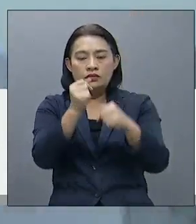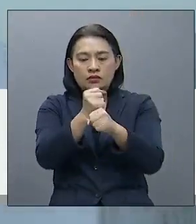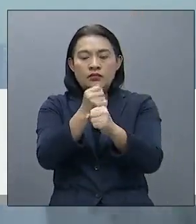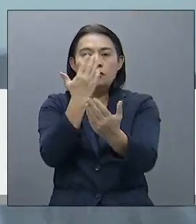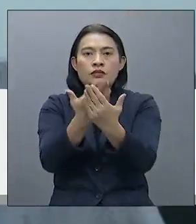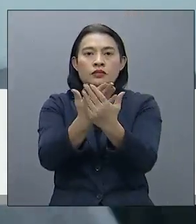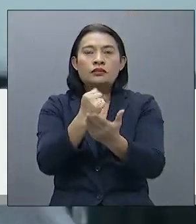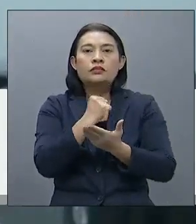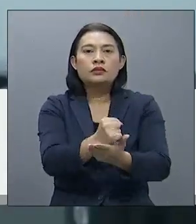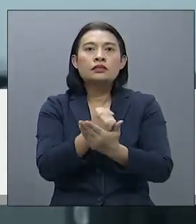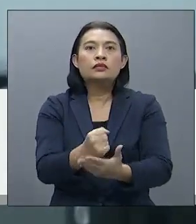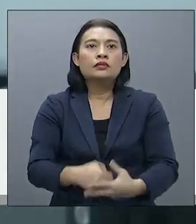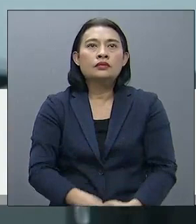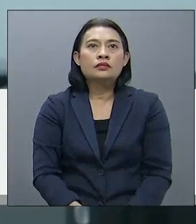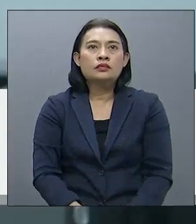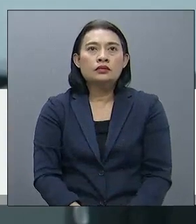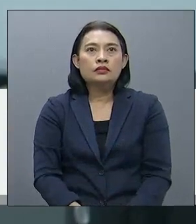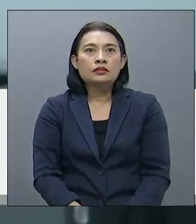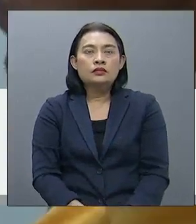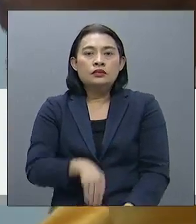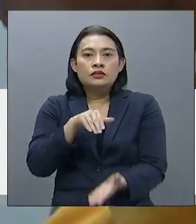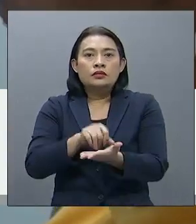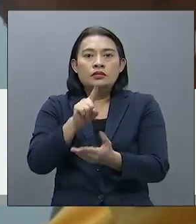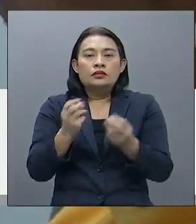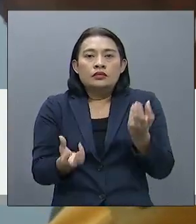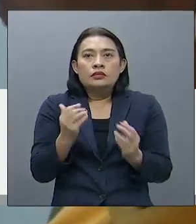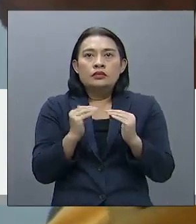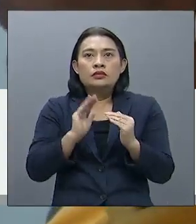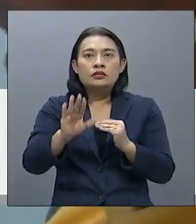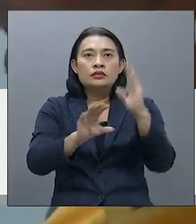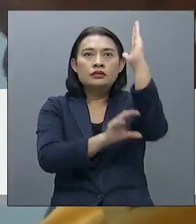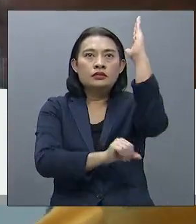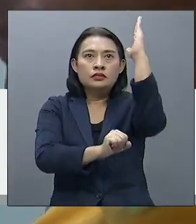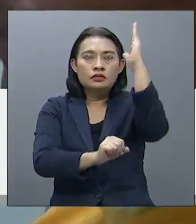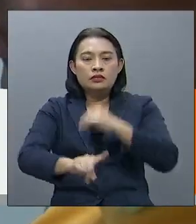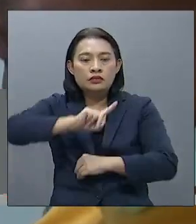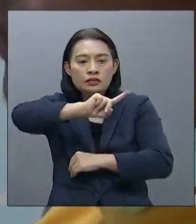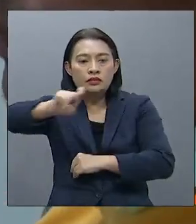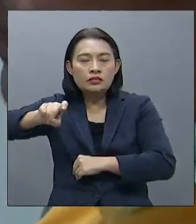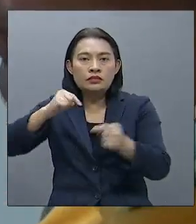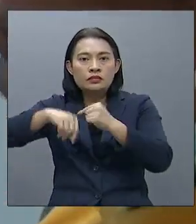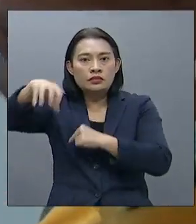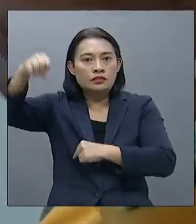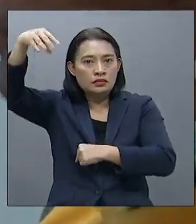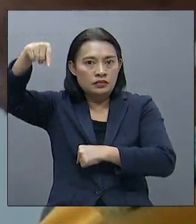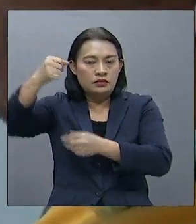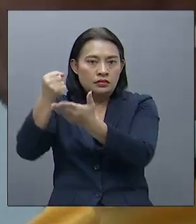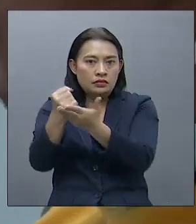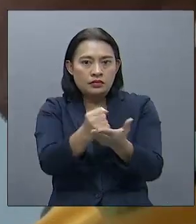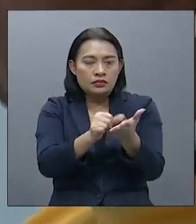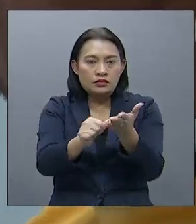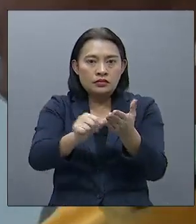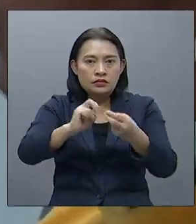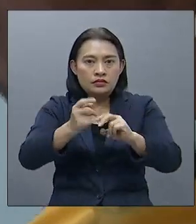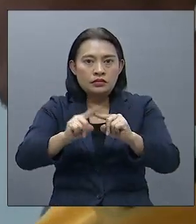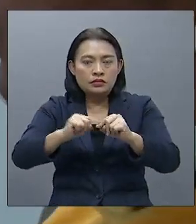ยเหลือขณะที่ศูนย์ดำรงธรรมจังหวัดสงขลาก็เร่งรัดสอบถามไปยังกฟผ.ในการแก้ไขปัญหาที่เกิดขึ้นเพื่อลดความ